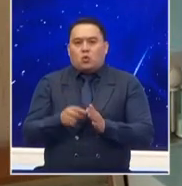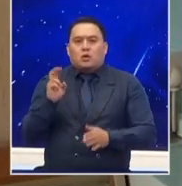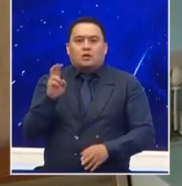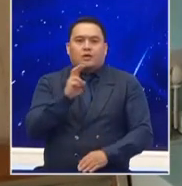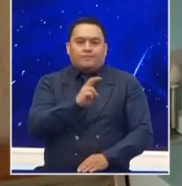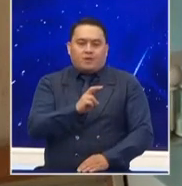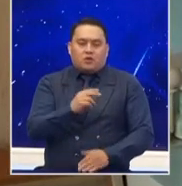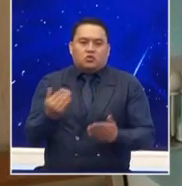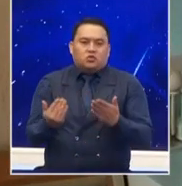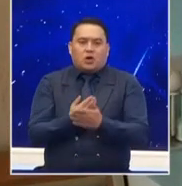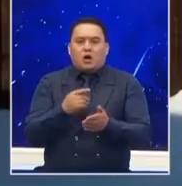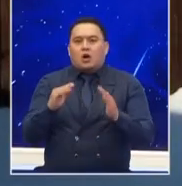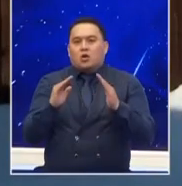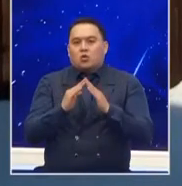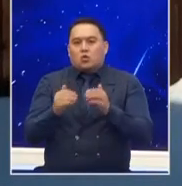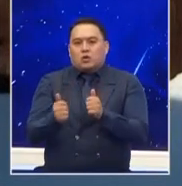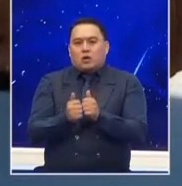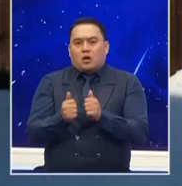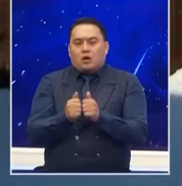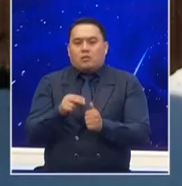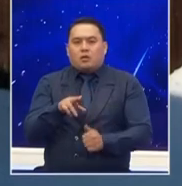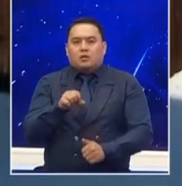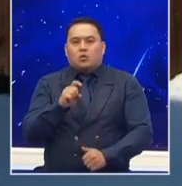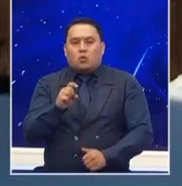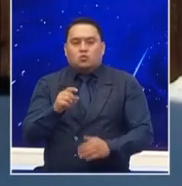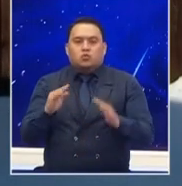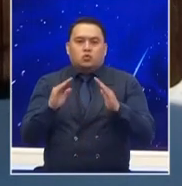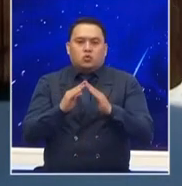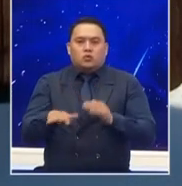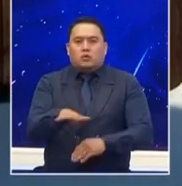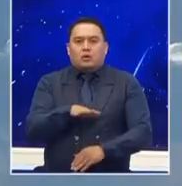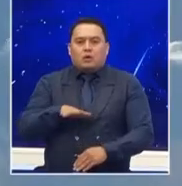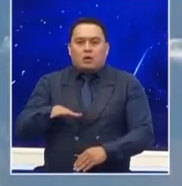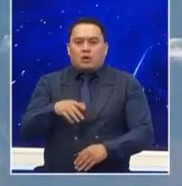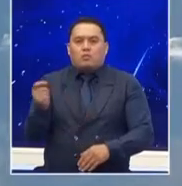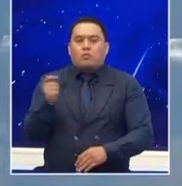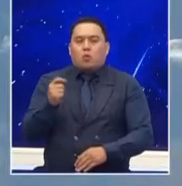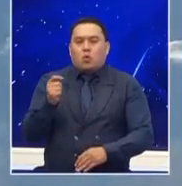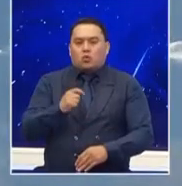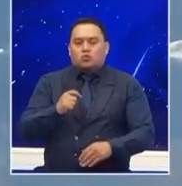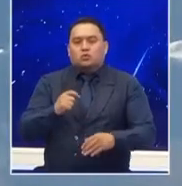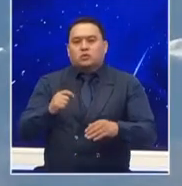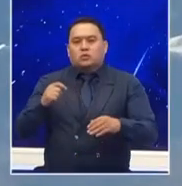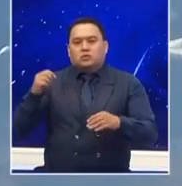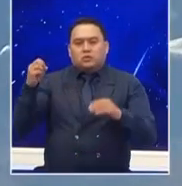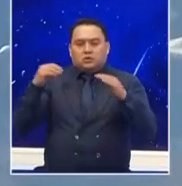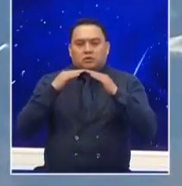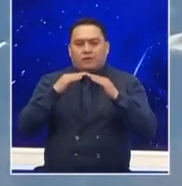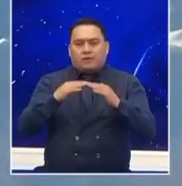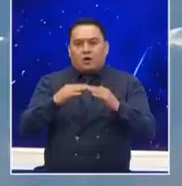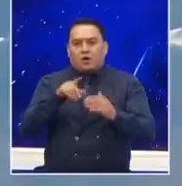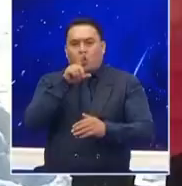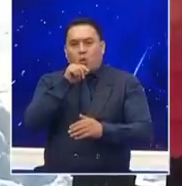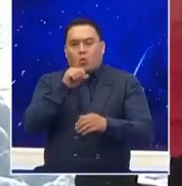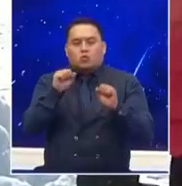жүр. Жаңа баспана қала іргесіндегі Патхос шағын ауданында орналасқан. Ауласында моншасы, қора қопсы бәрі бар. Аздап құс